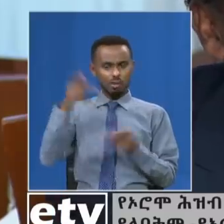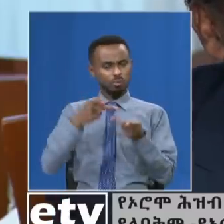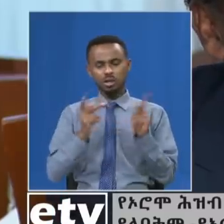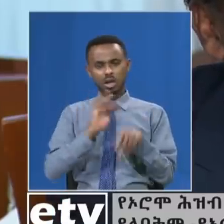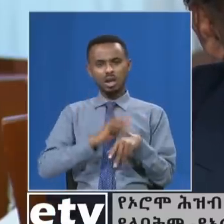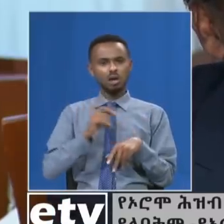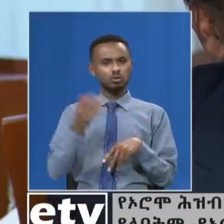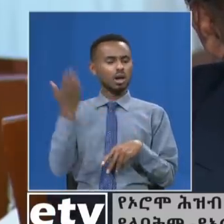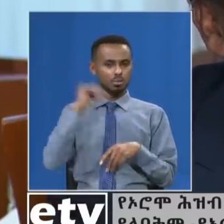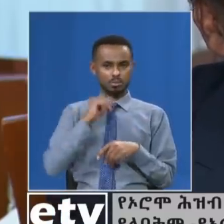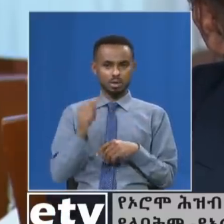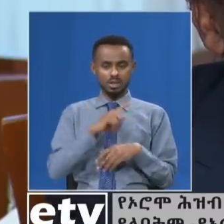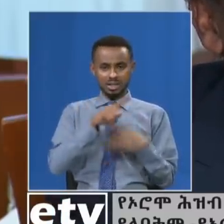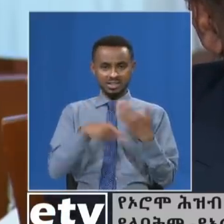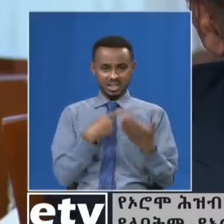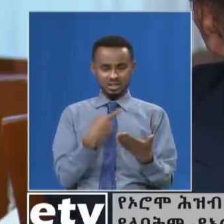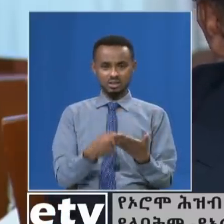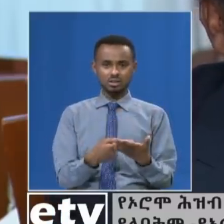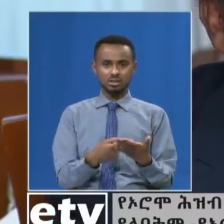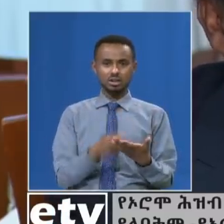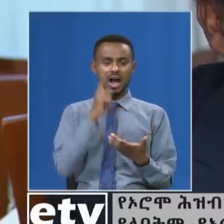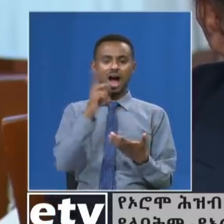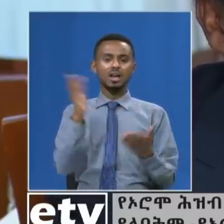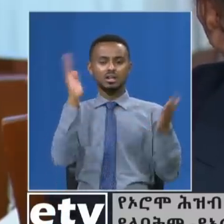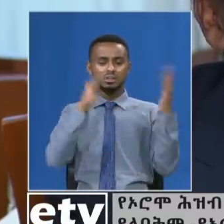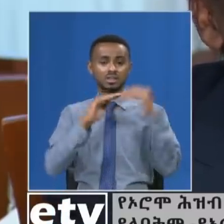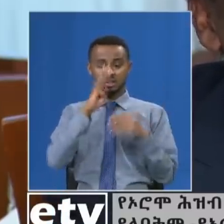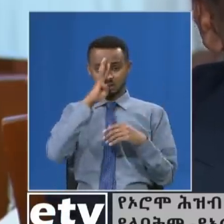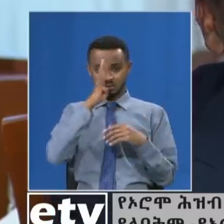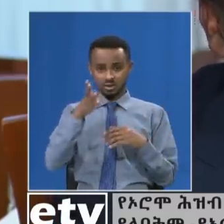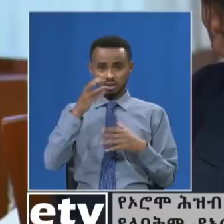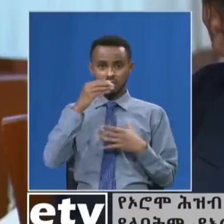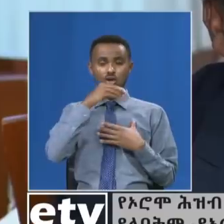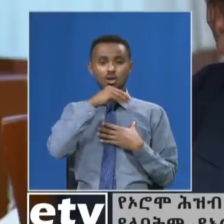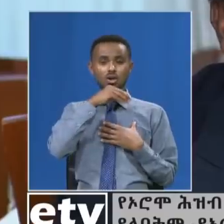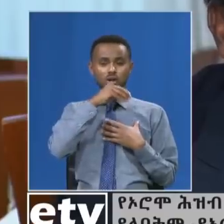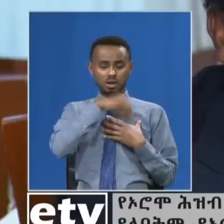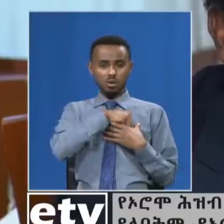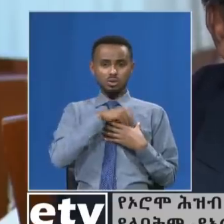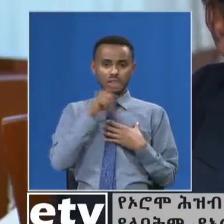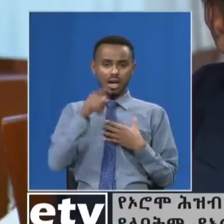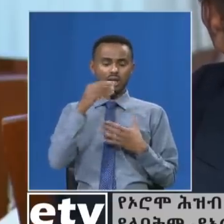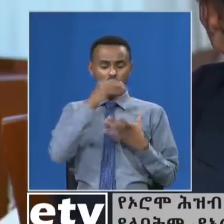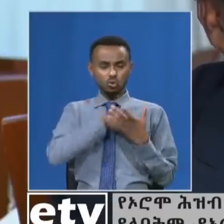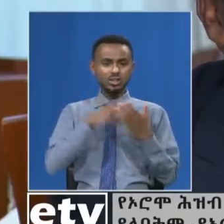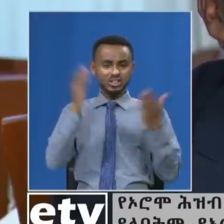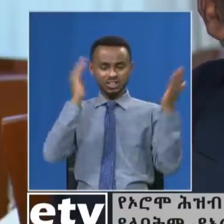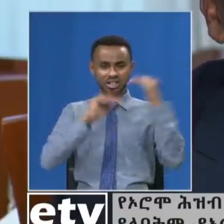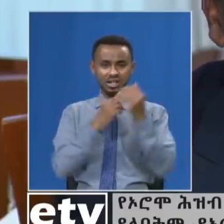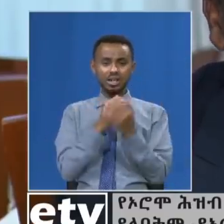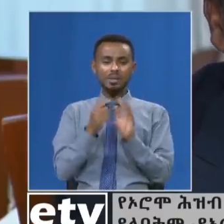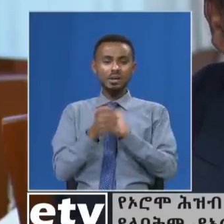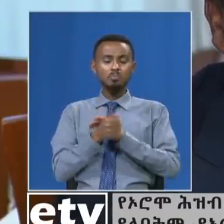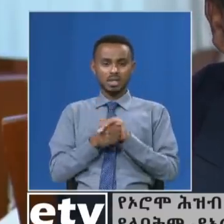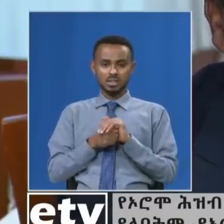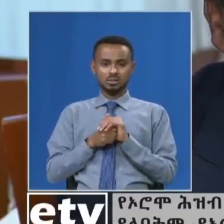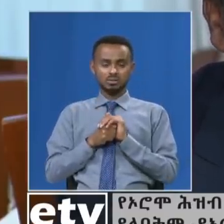ላይ። ስለዚህ አንድ ችግር ሲፈጠር ከውስጥ ያንን የውስጥ ችግርን